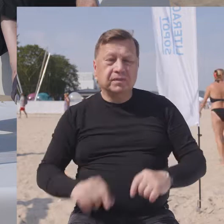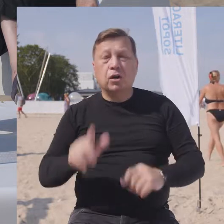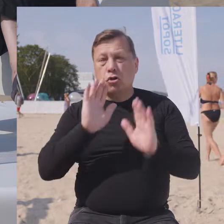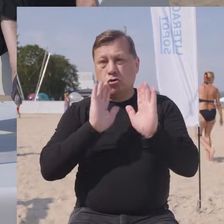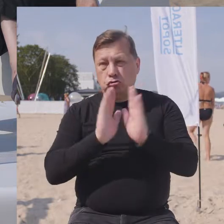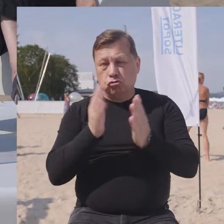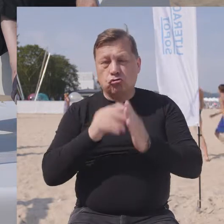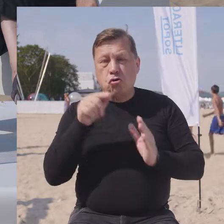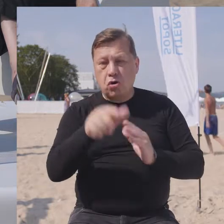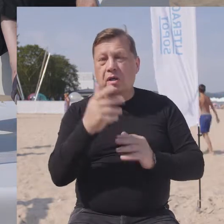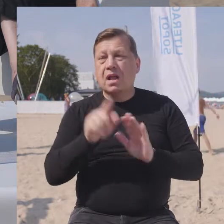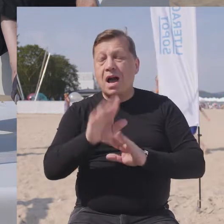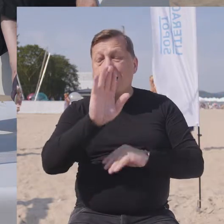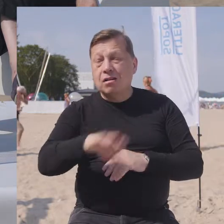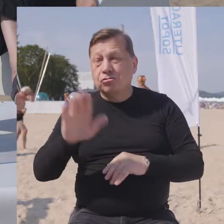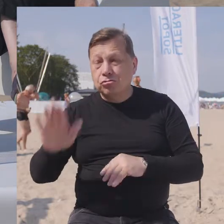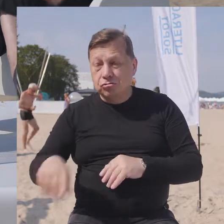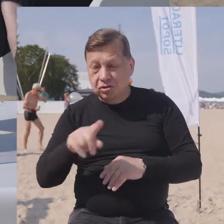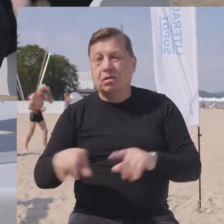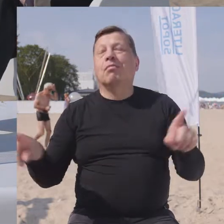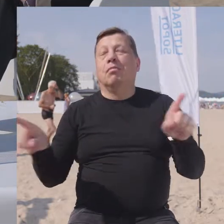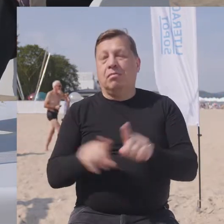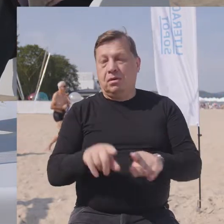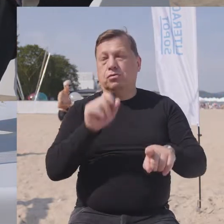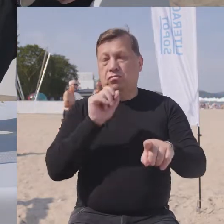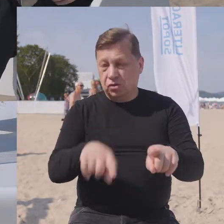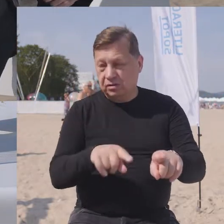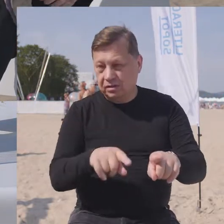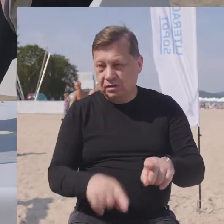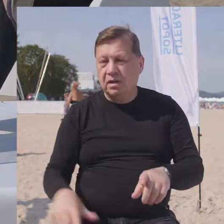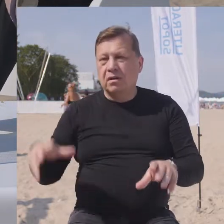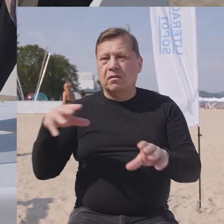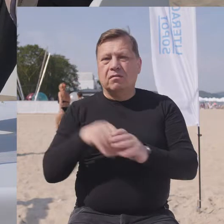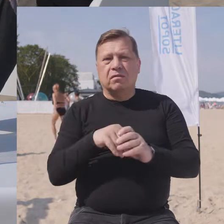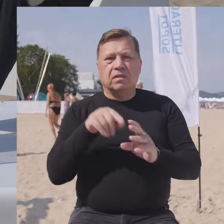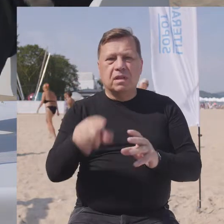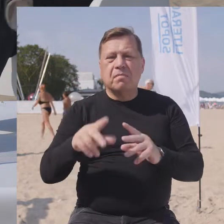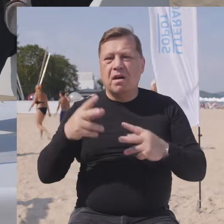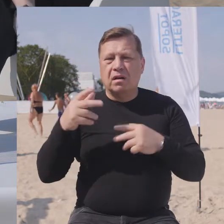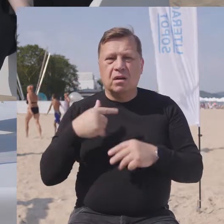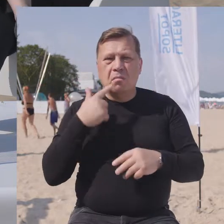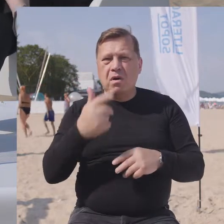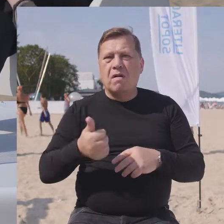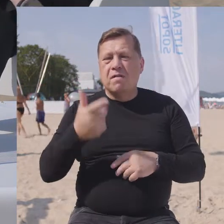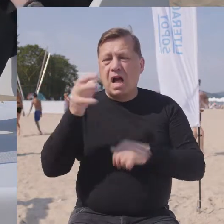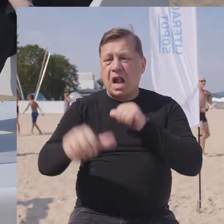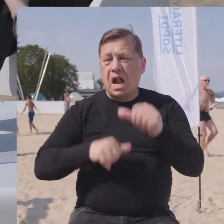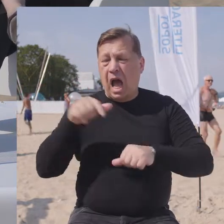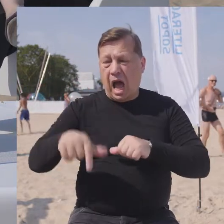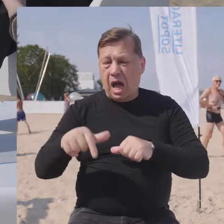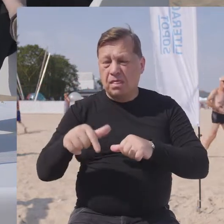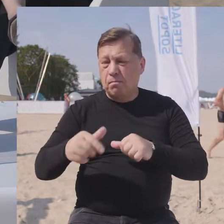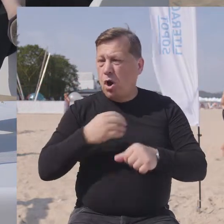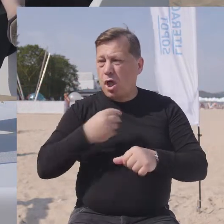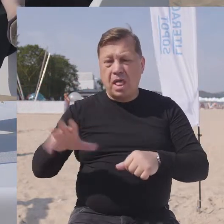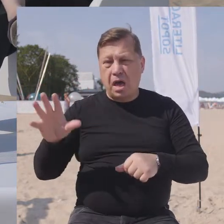książki przeznaczone dla najmłodszych czytelników i czytelniczek, w tym segment, którego przez wiele lat nie było w Polsce